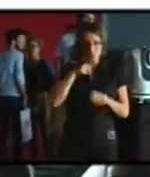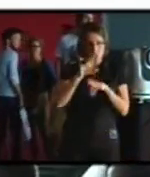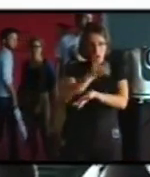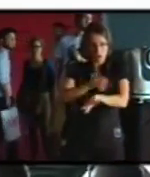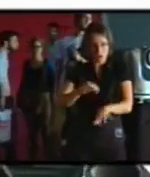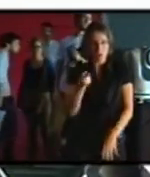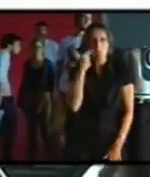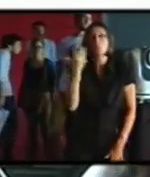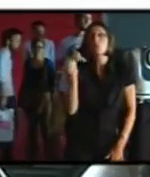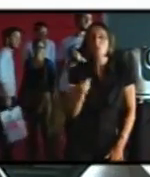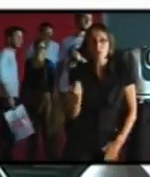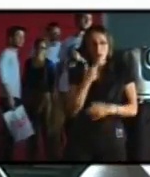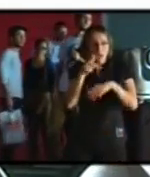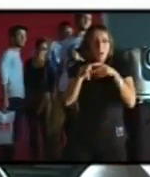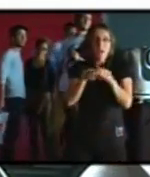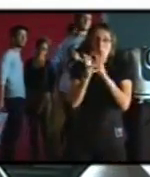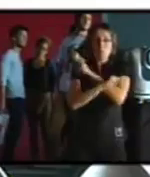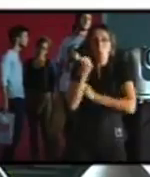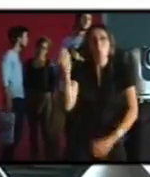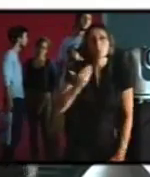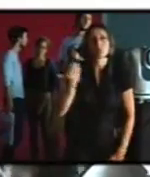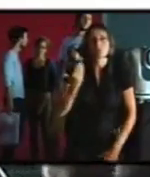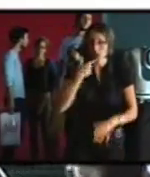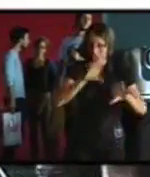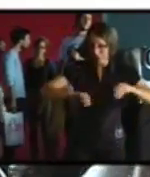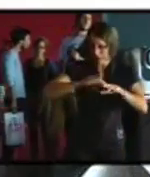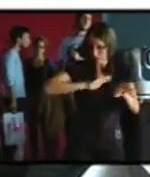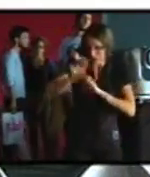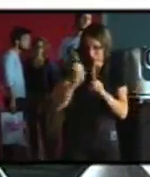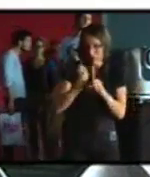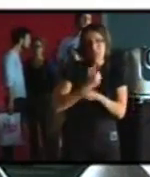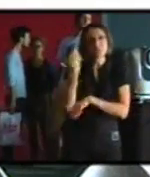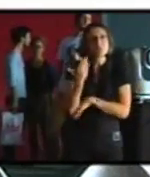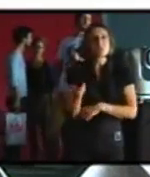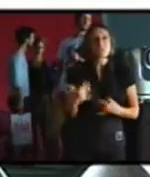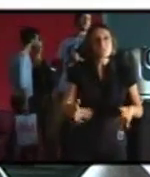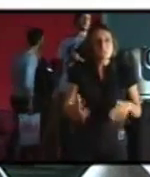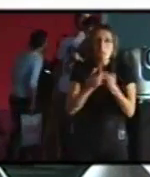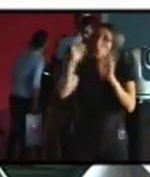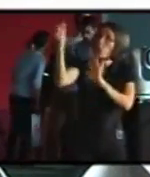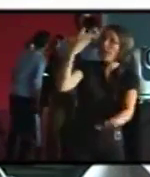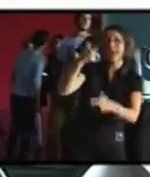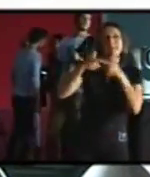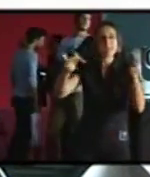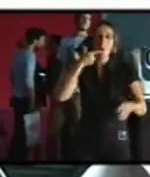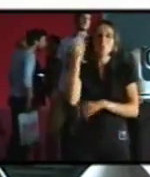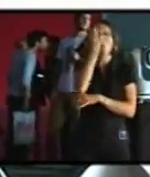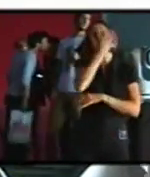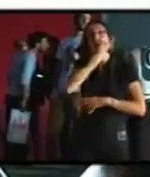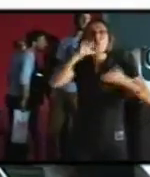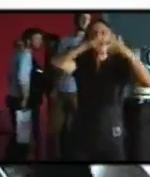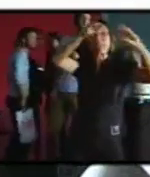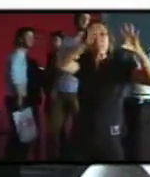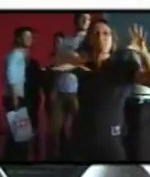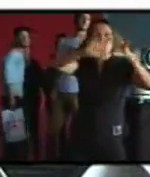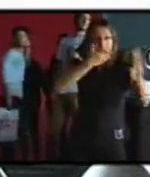ni de vitres fumées, ni de Ray-Ban, ni de... J'ai besoin d'un espace comme celui-là, avec de la lumière. C'est une belle vue, tant mieux. Mais